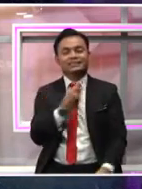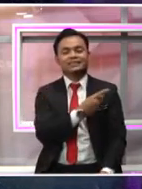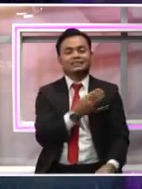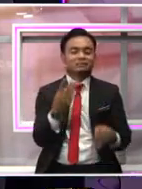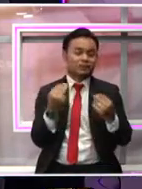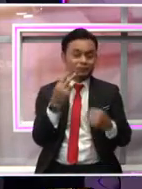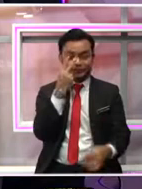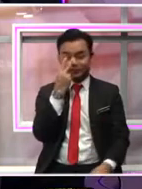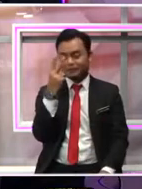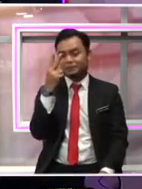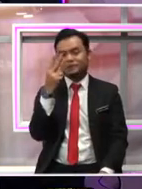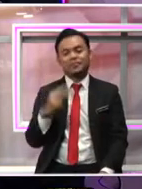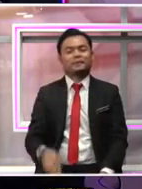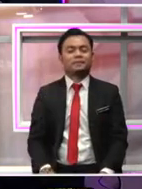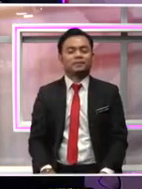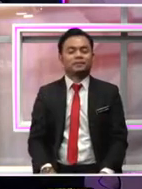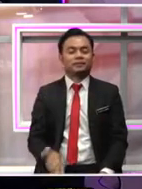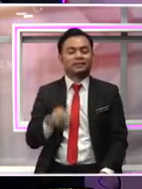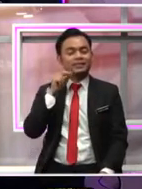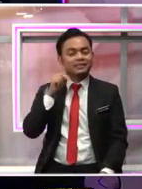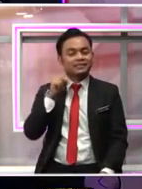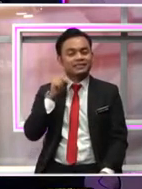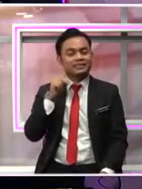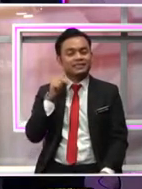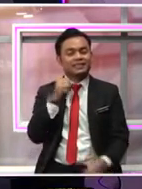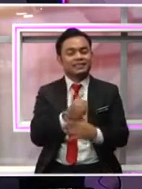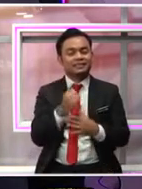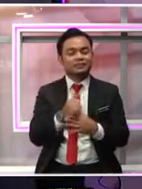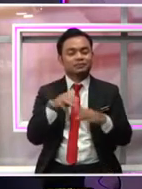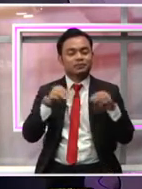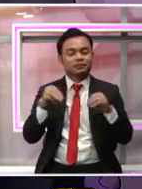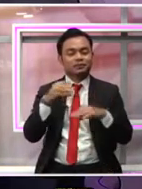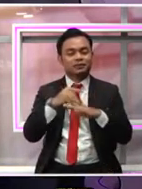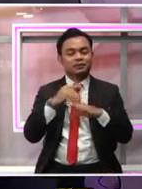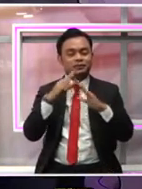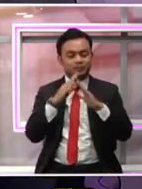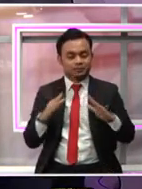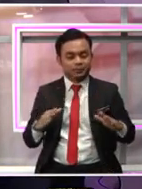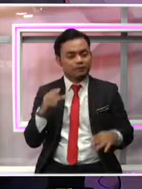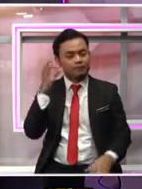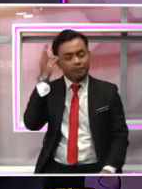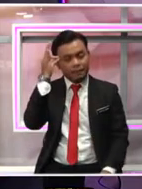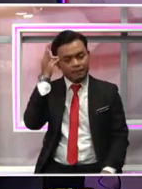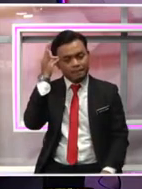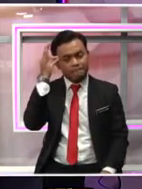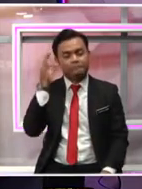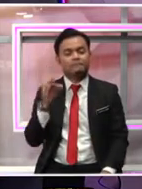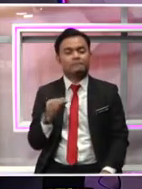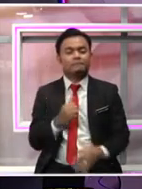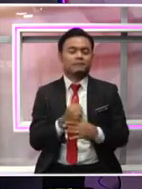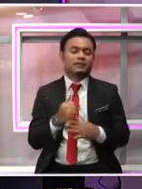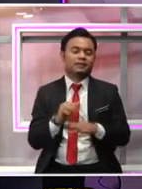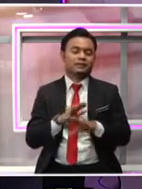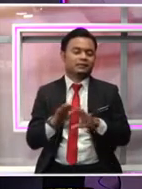Denisa dan anak-anak murid di rumah va Om atau tidak Apakah yang dikatakan subjek dan